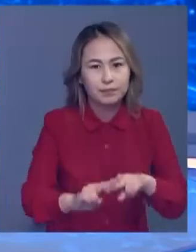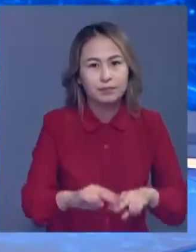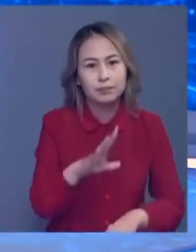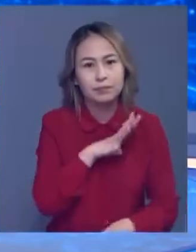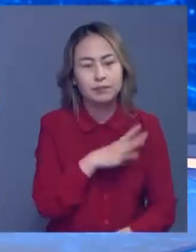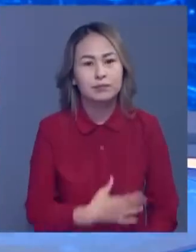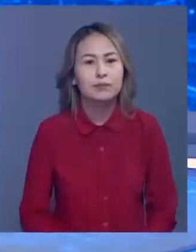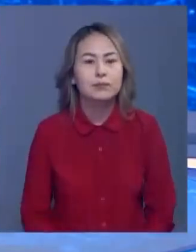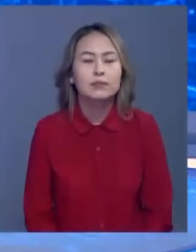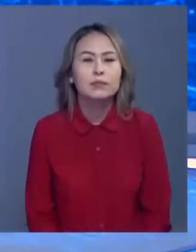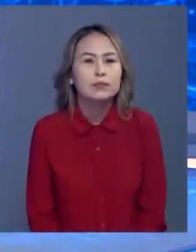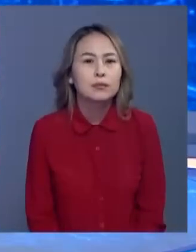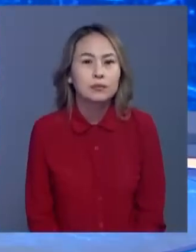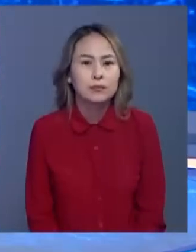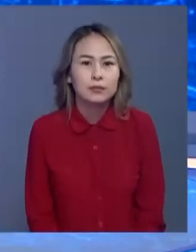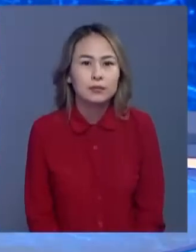теңге жұмсалған.